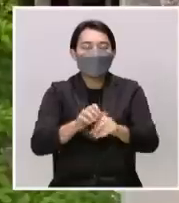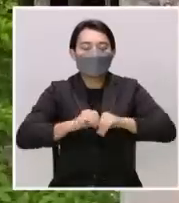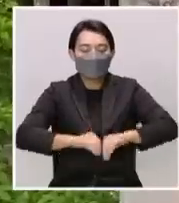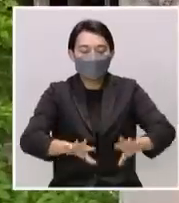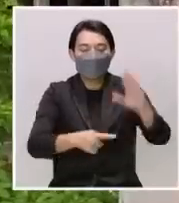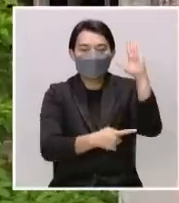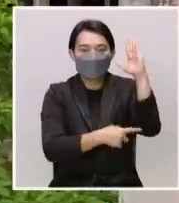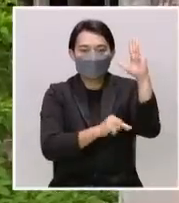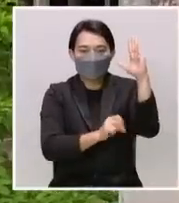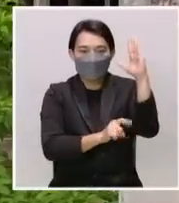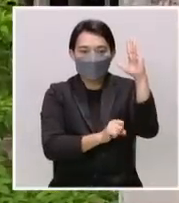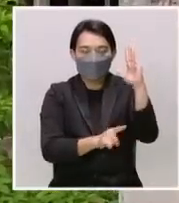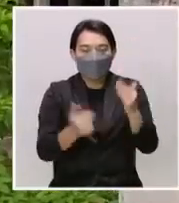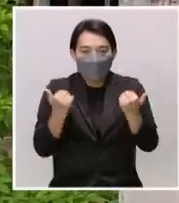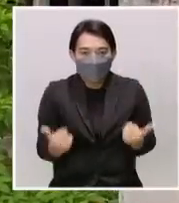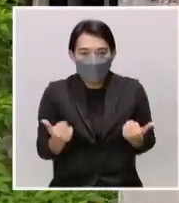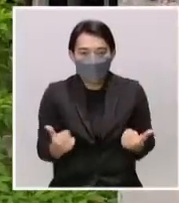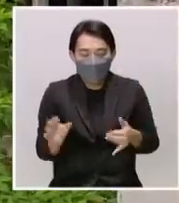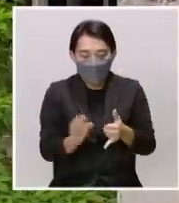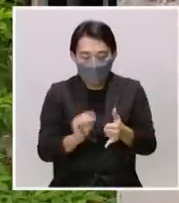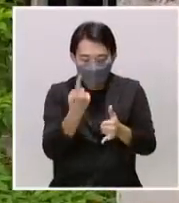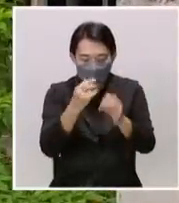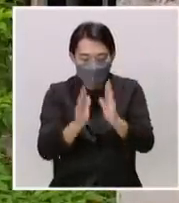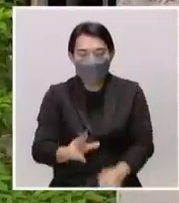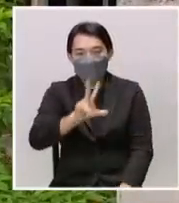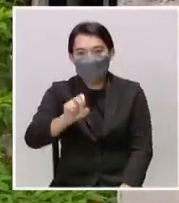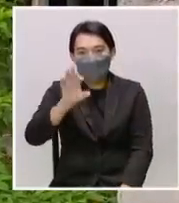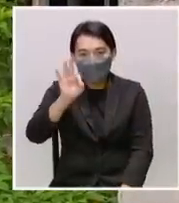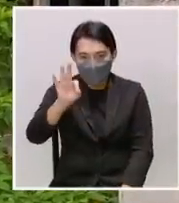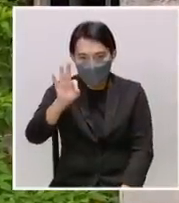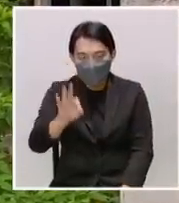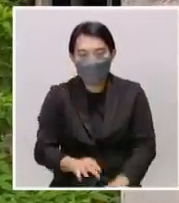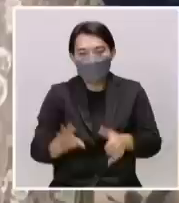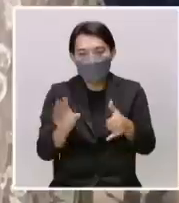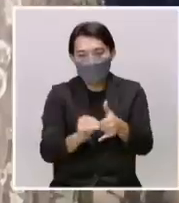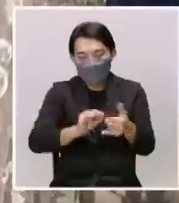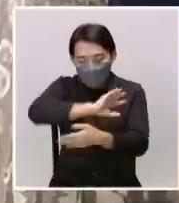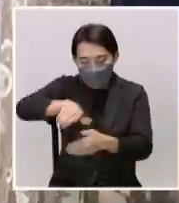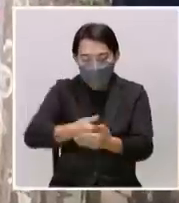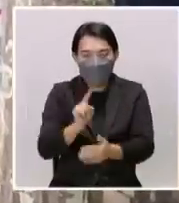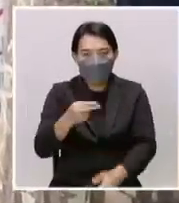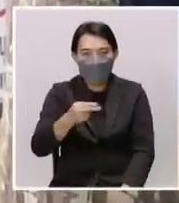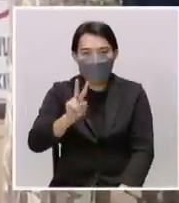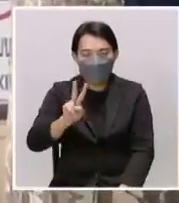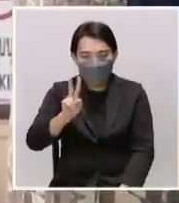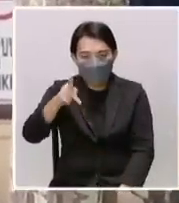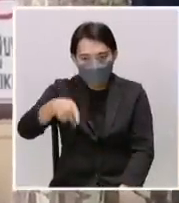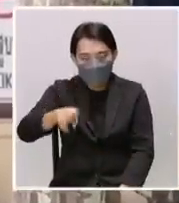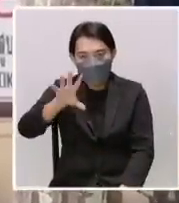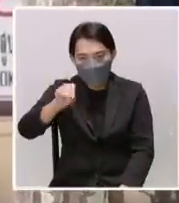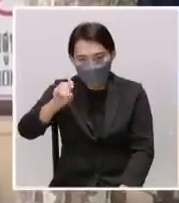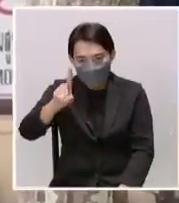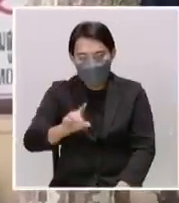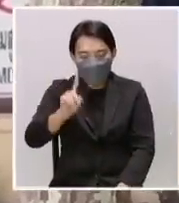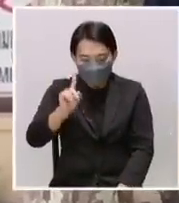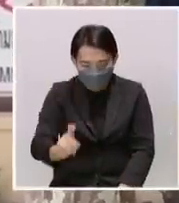ที่นครศรีธรรมราชวันนี้มีผู้ติดเชื้อรายใหม่309รายยอดติดเชื้อสะสม 12,051 ราย